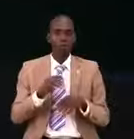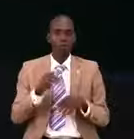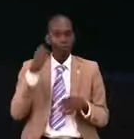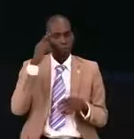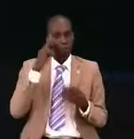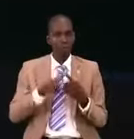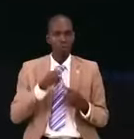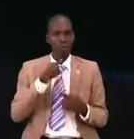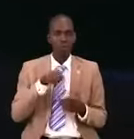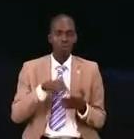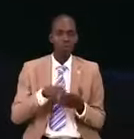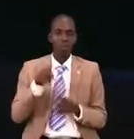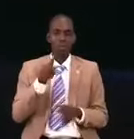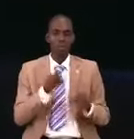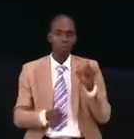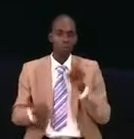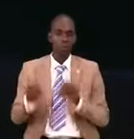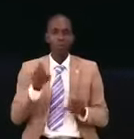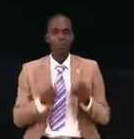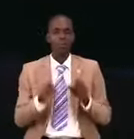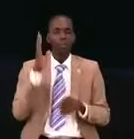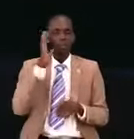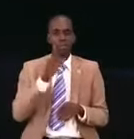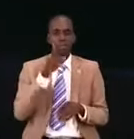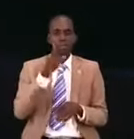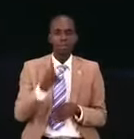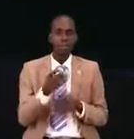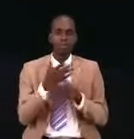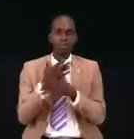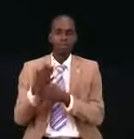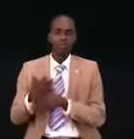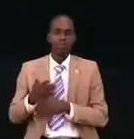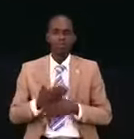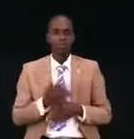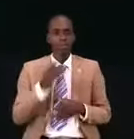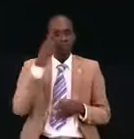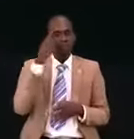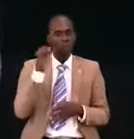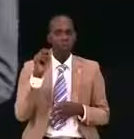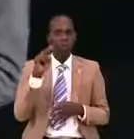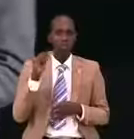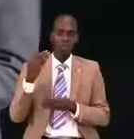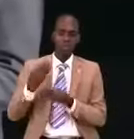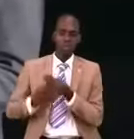que j'ai juré à leur père de leur donner